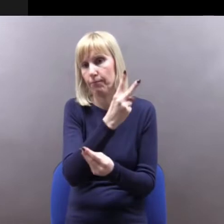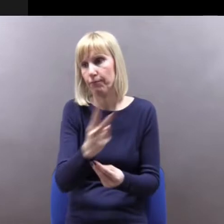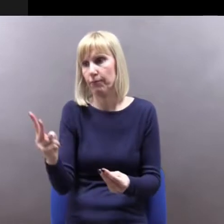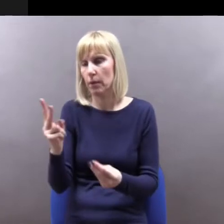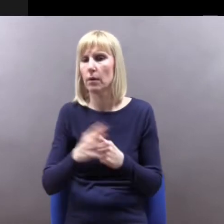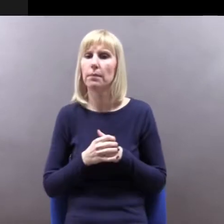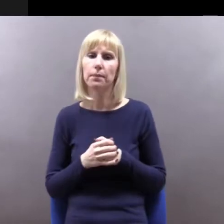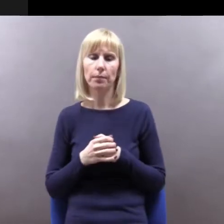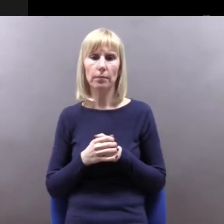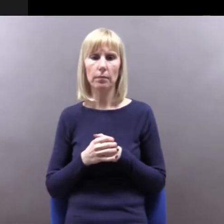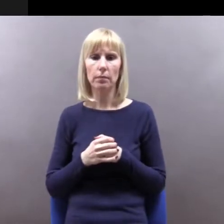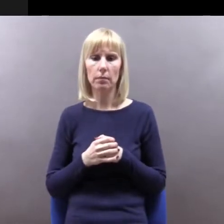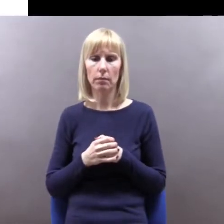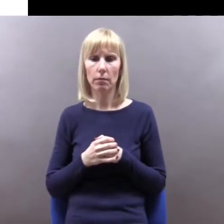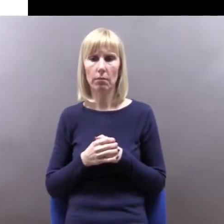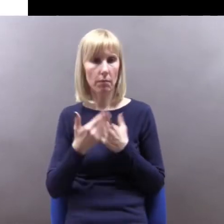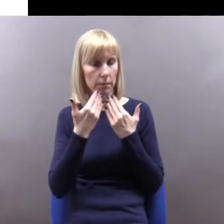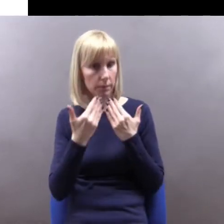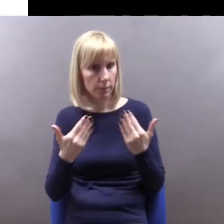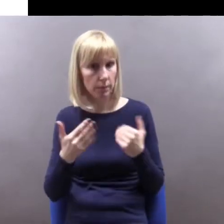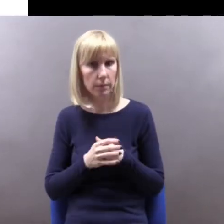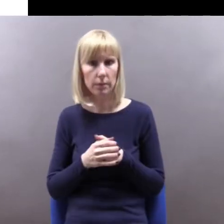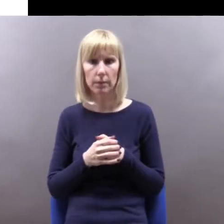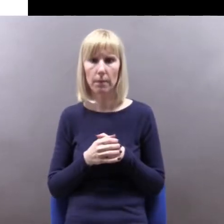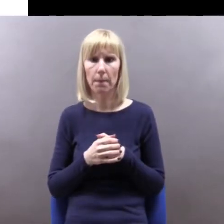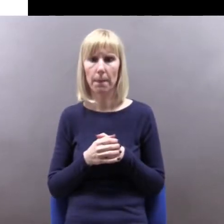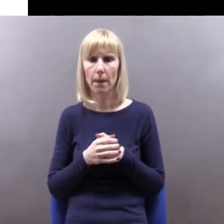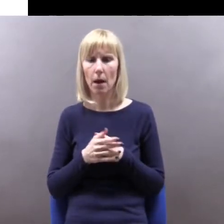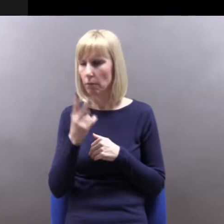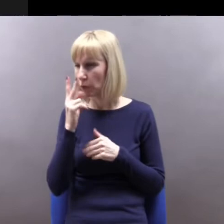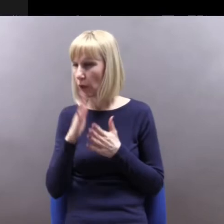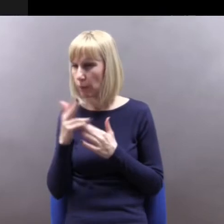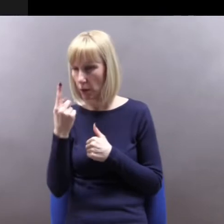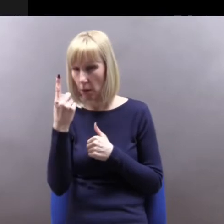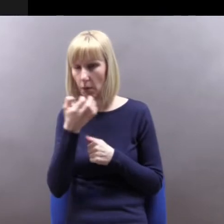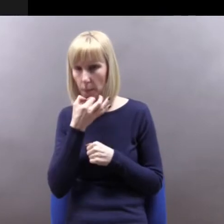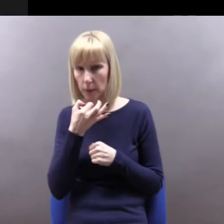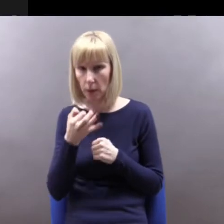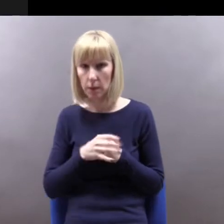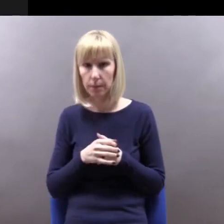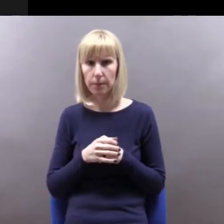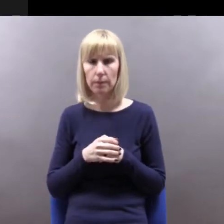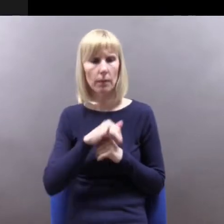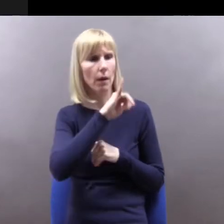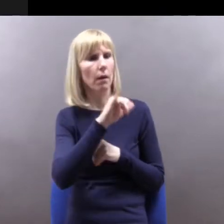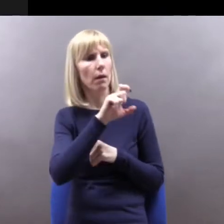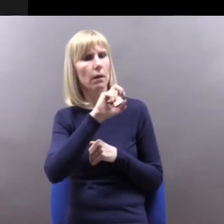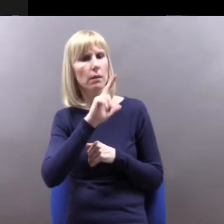coś zadawał. Nawet nie pytania, tylko to były też komentarze takie chwalące